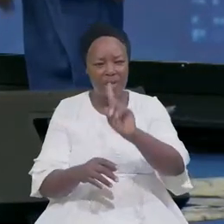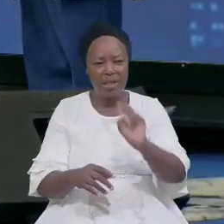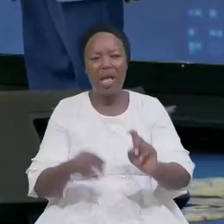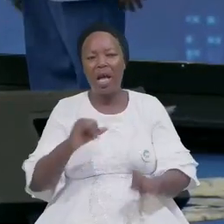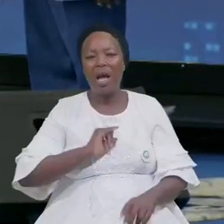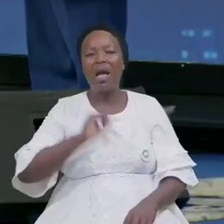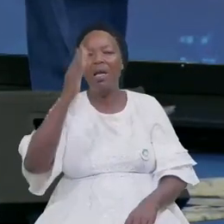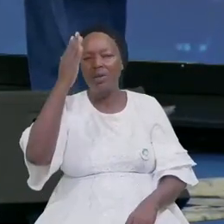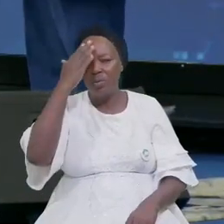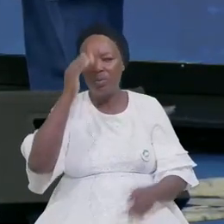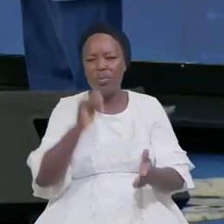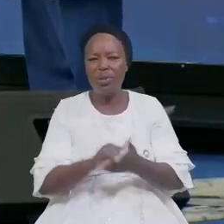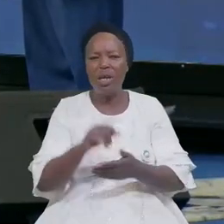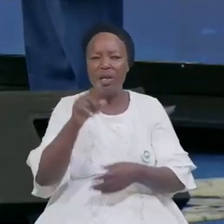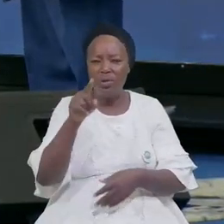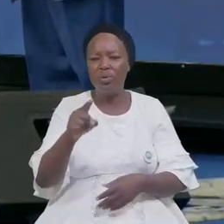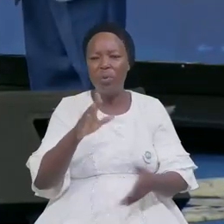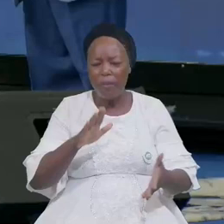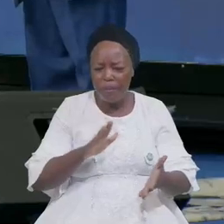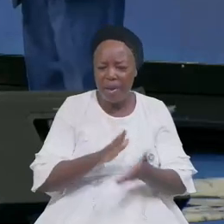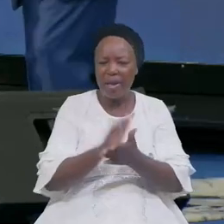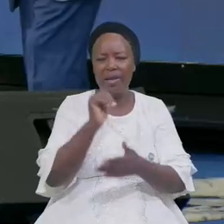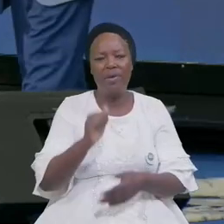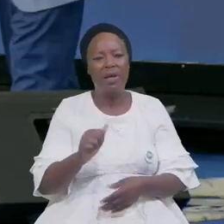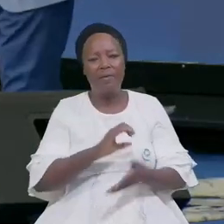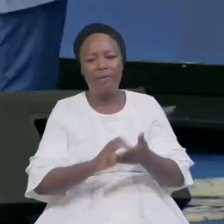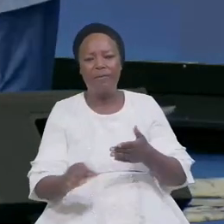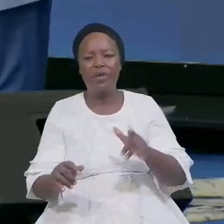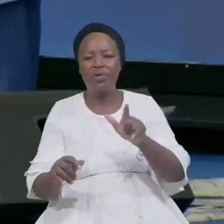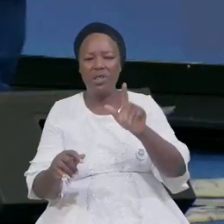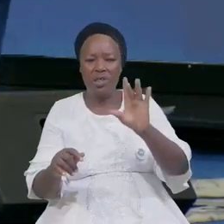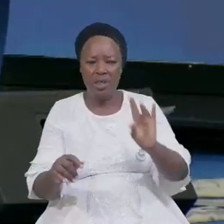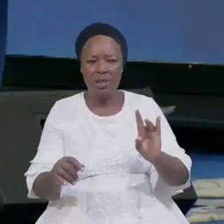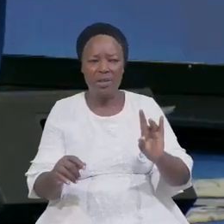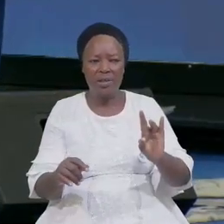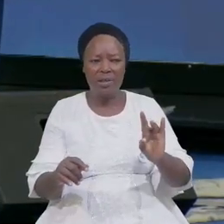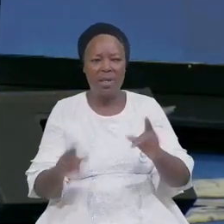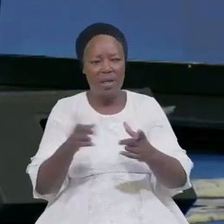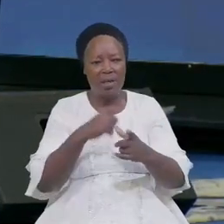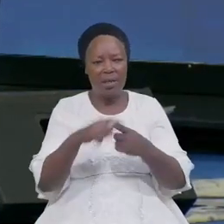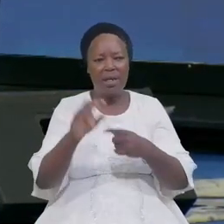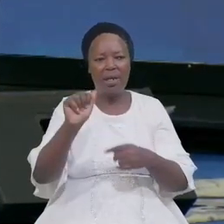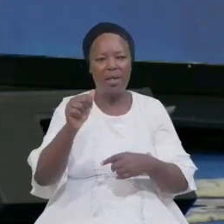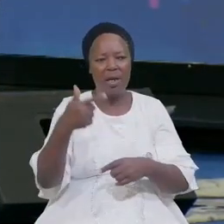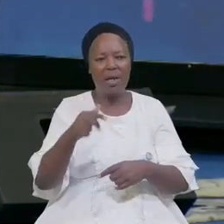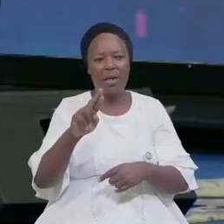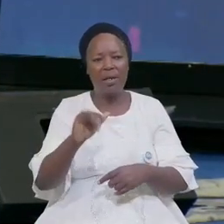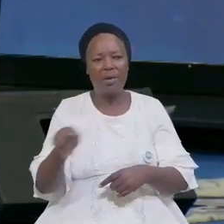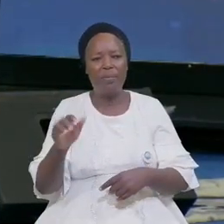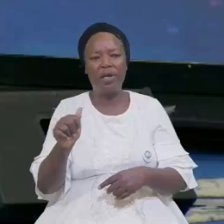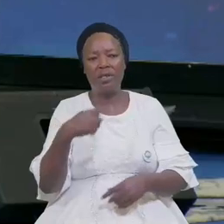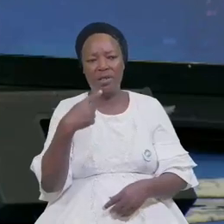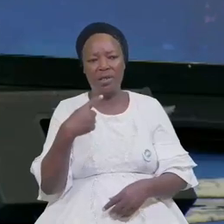Je sais que tu y crois. Le verset 28. Et Agrippa dit à